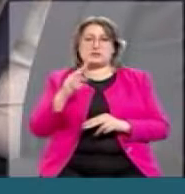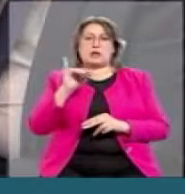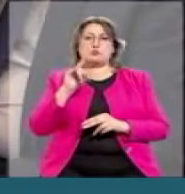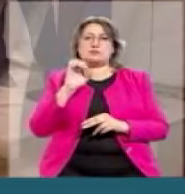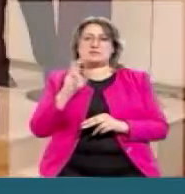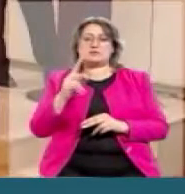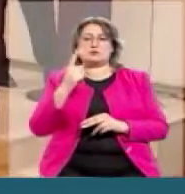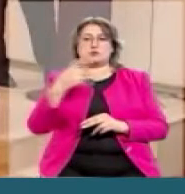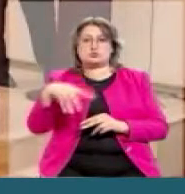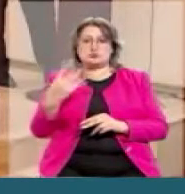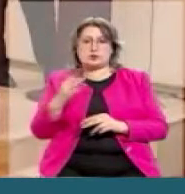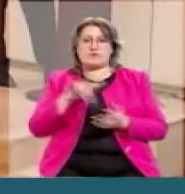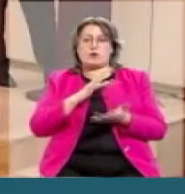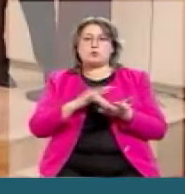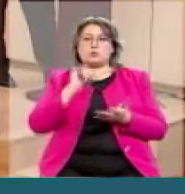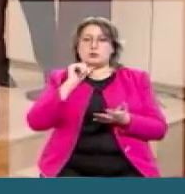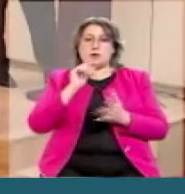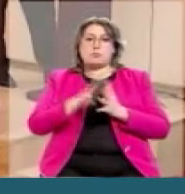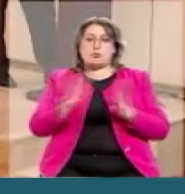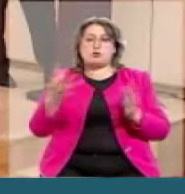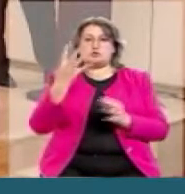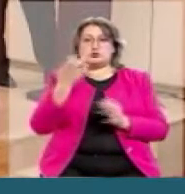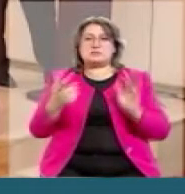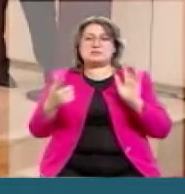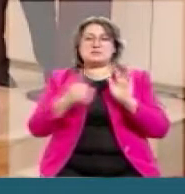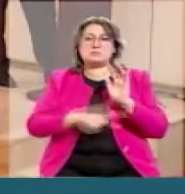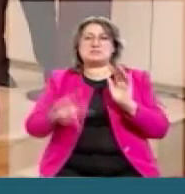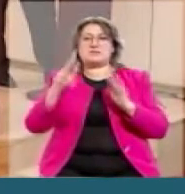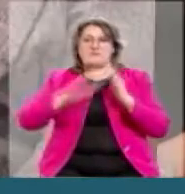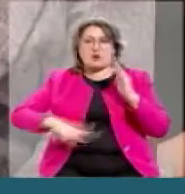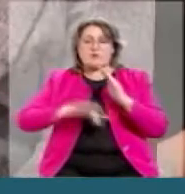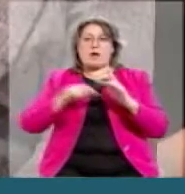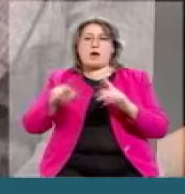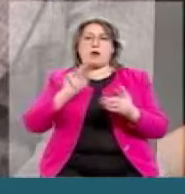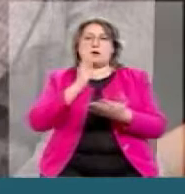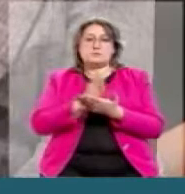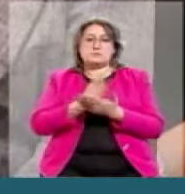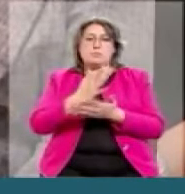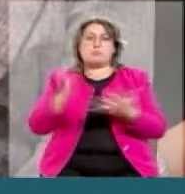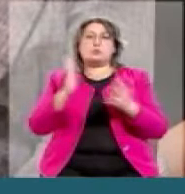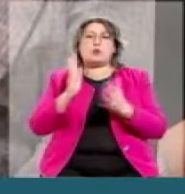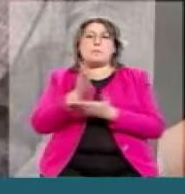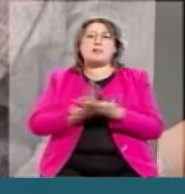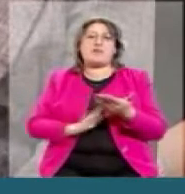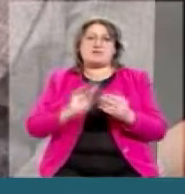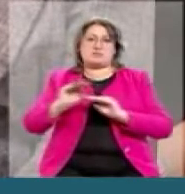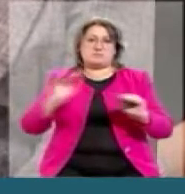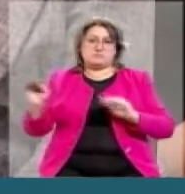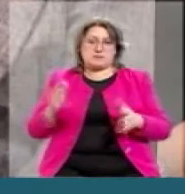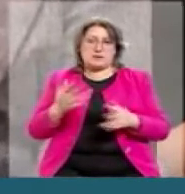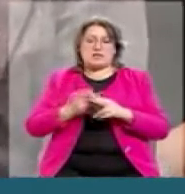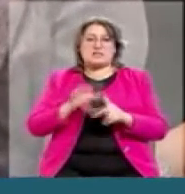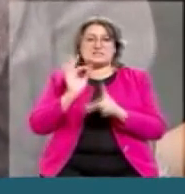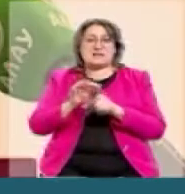Тольсиздык 144. В городе Кустаная более 470 дворов, из них благоустроены чуть менее половины, отметил аким города. На